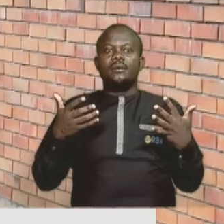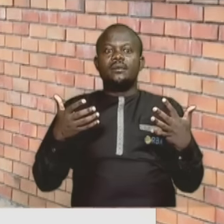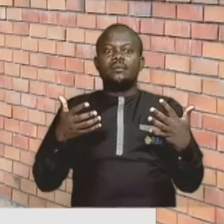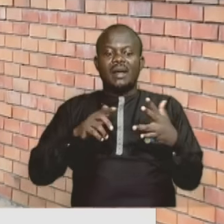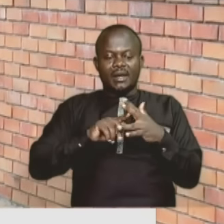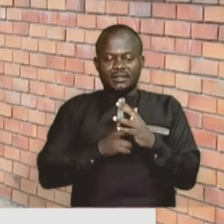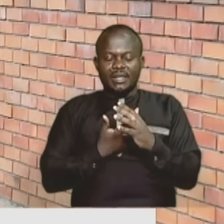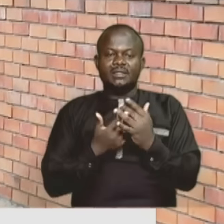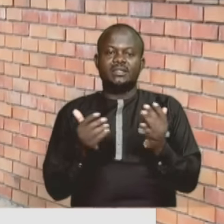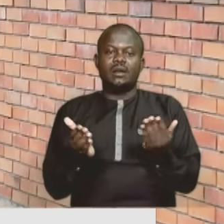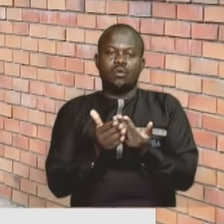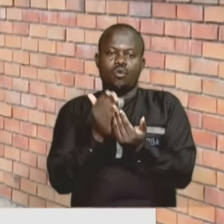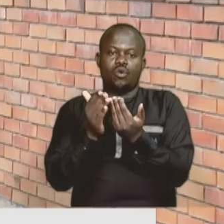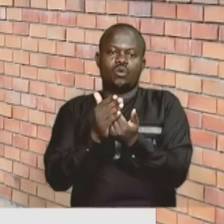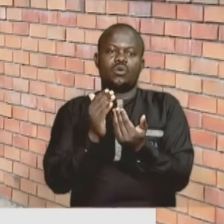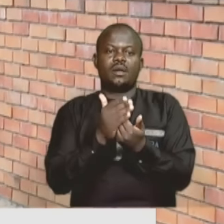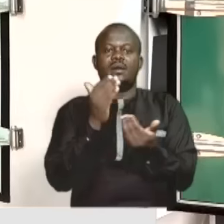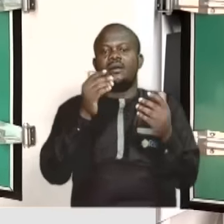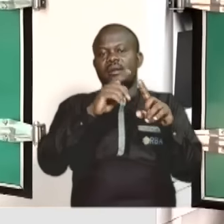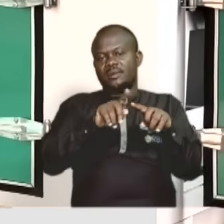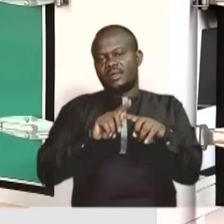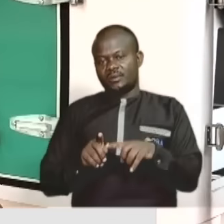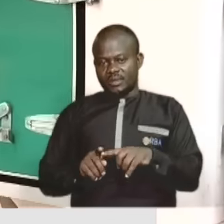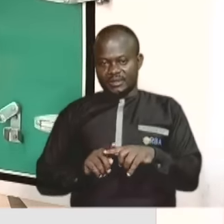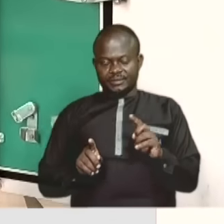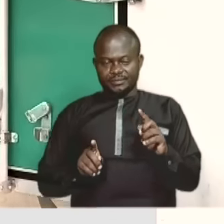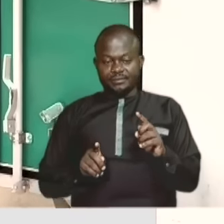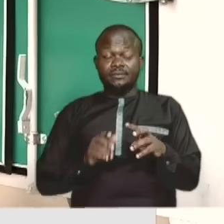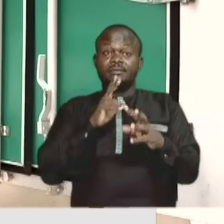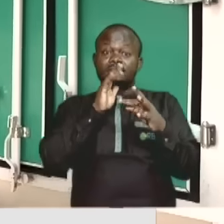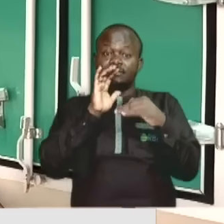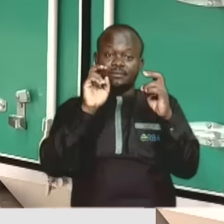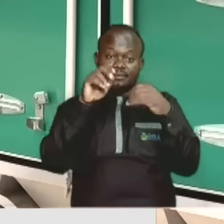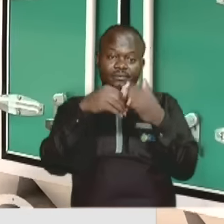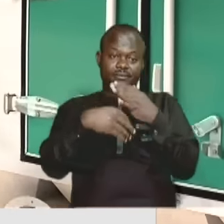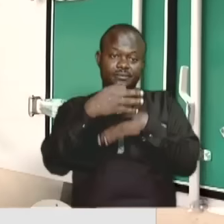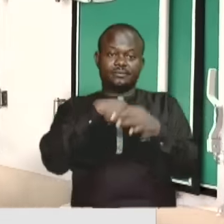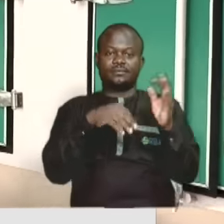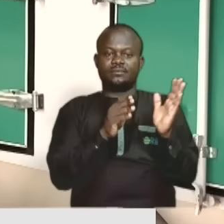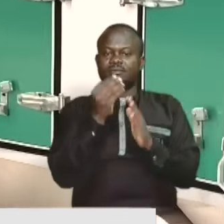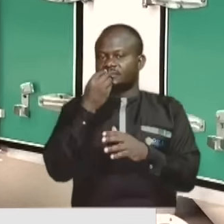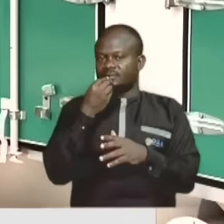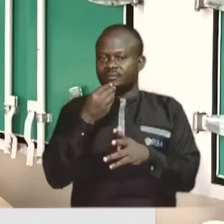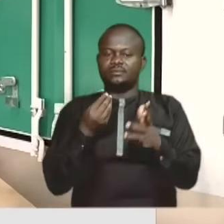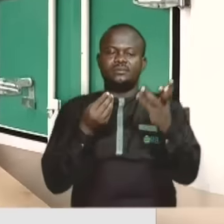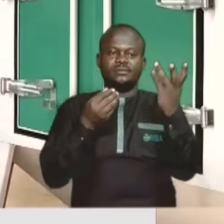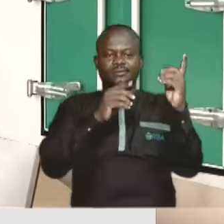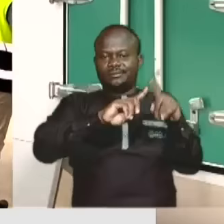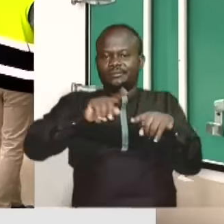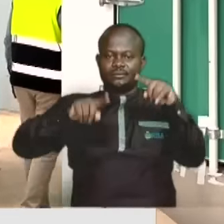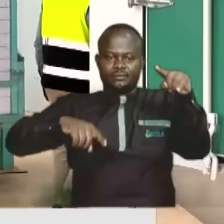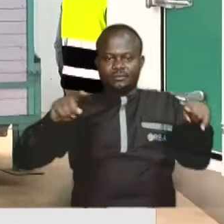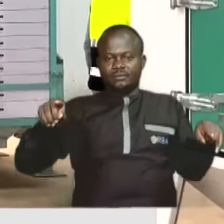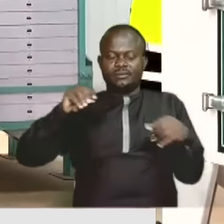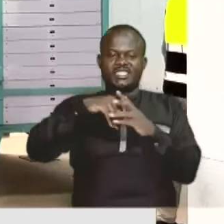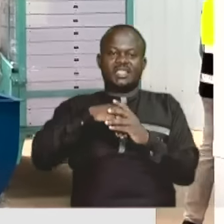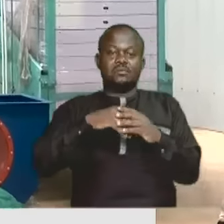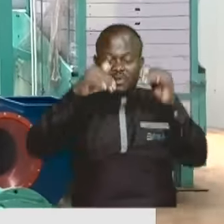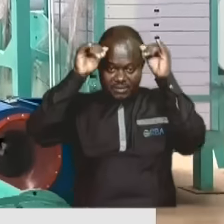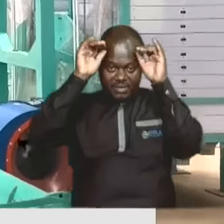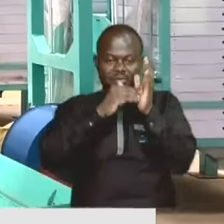bagatangira korora amatungo atandukanye. Yitezwe ko uru ruganda ruzatunganya ibyo kurya by'amatungo by'ubwoko bunyuranye harimo iby'inka